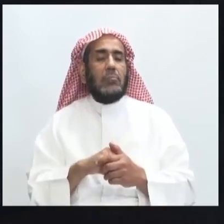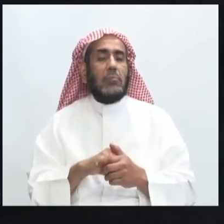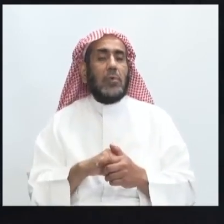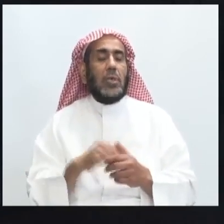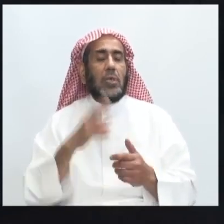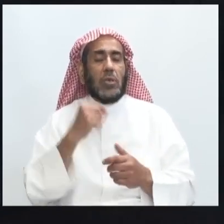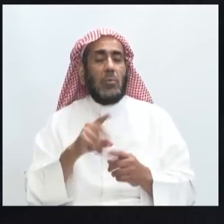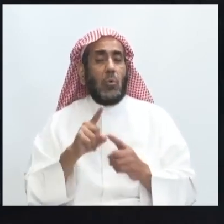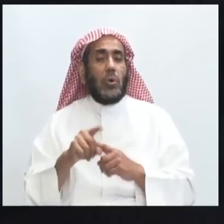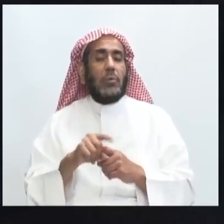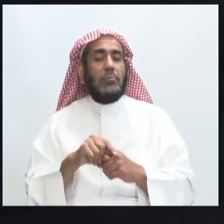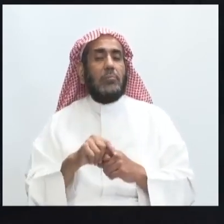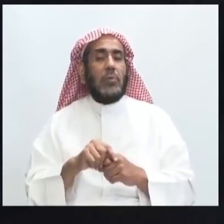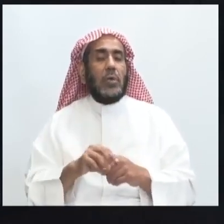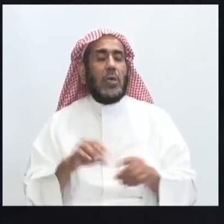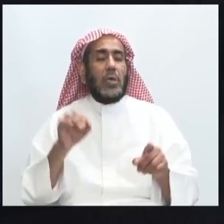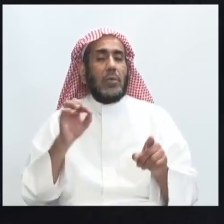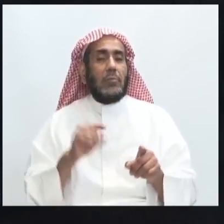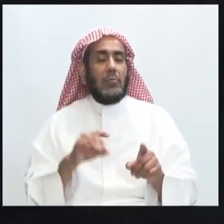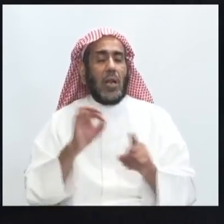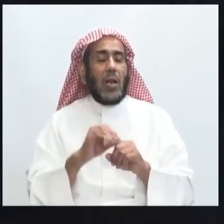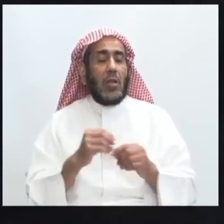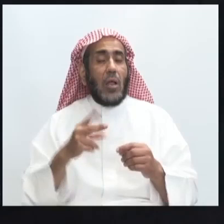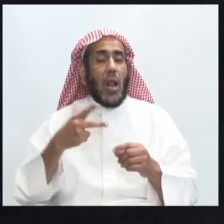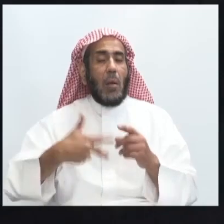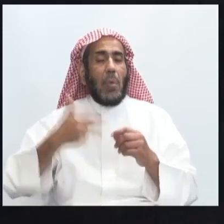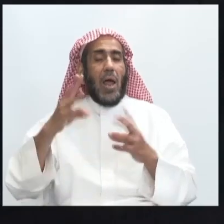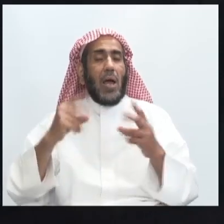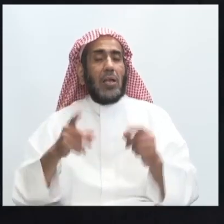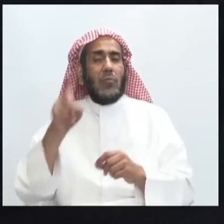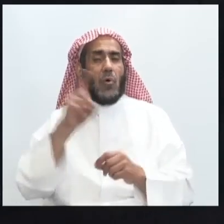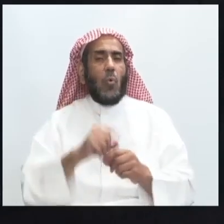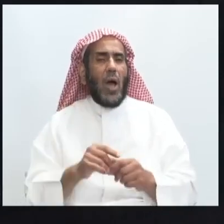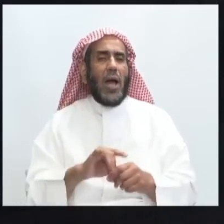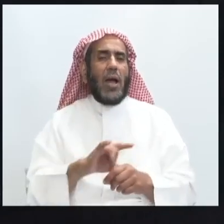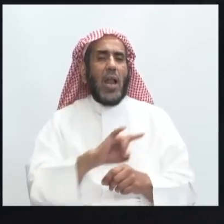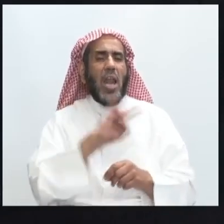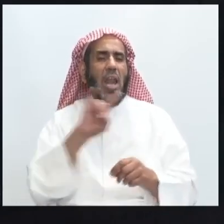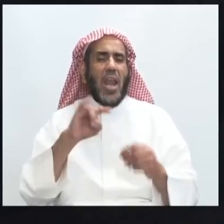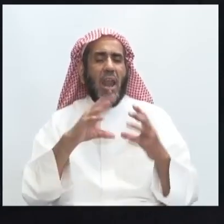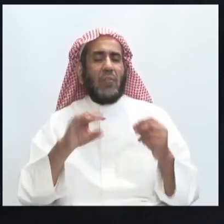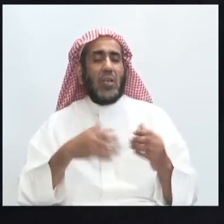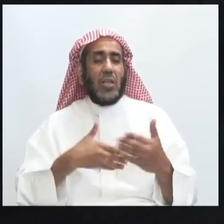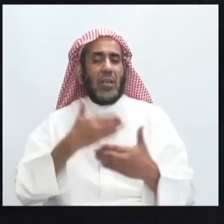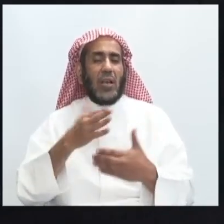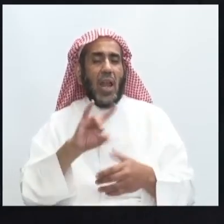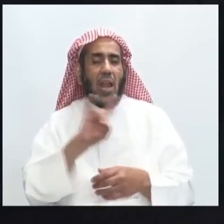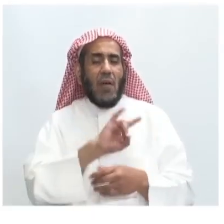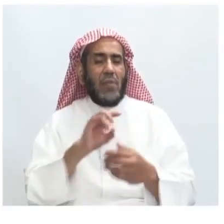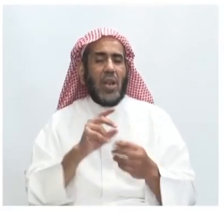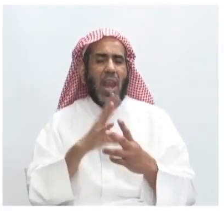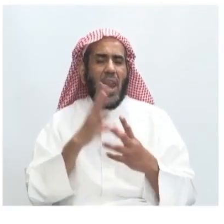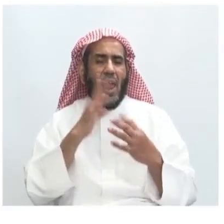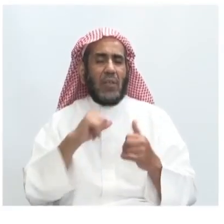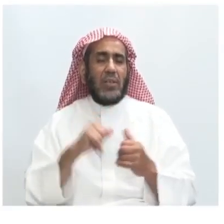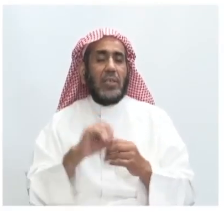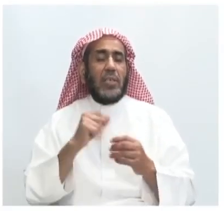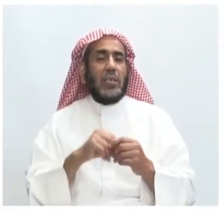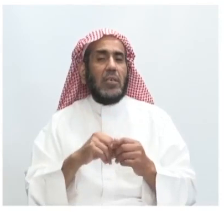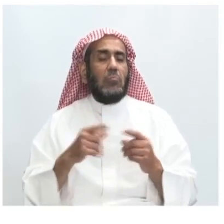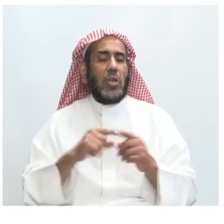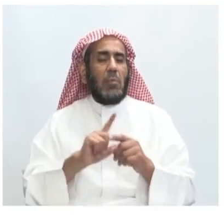جميل هنا ايضا غرض البلاغي للاستفهام هو النفي ان يخرج ايضا الاستفهام الى غرض النفي وذلك حين